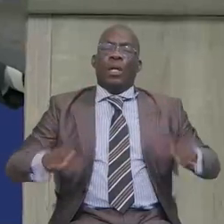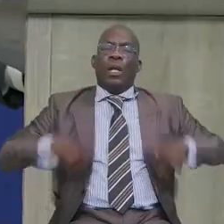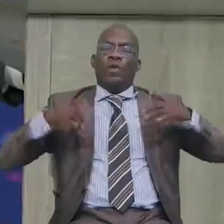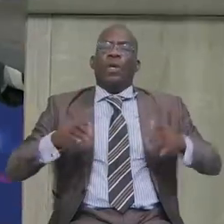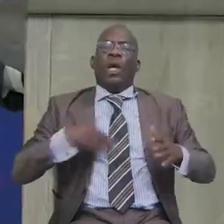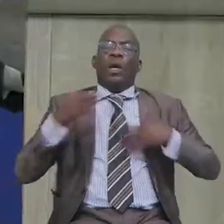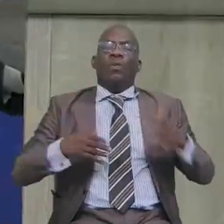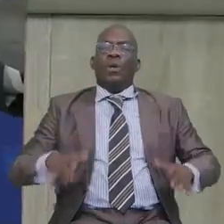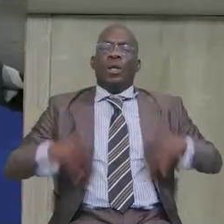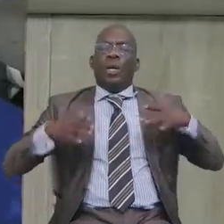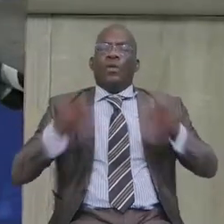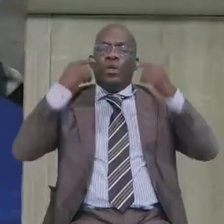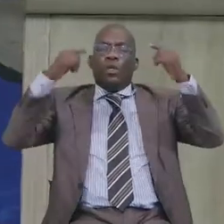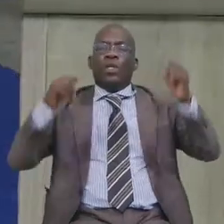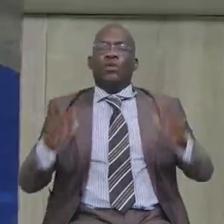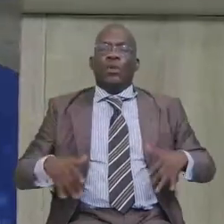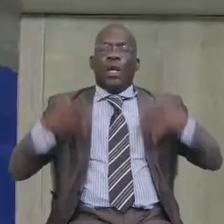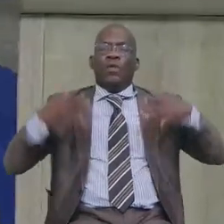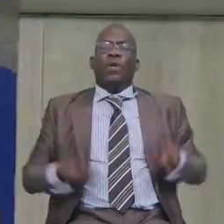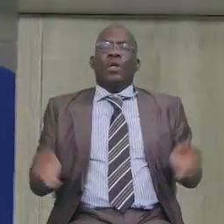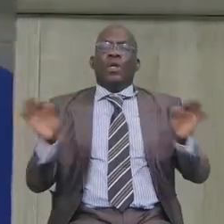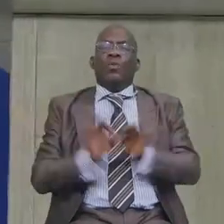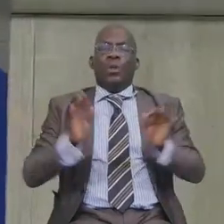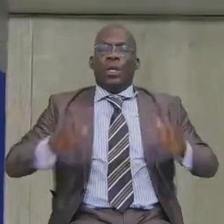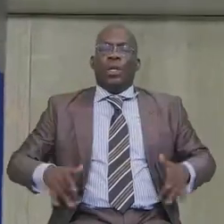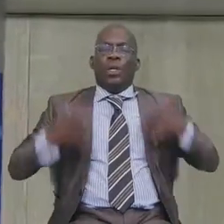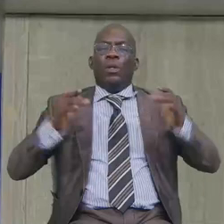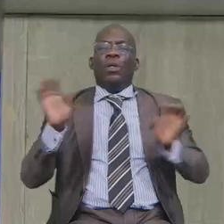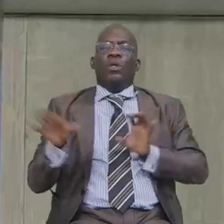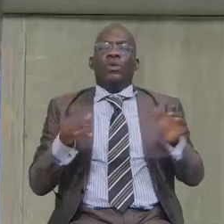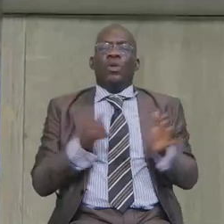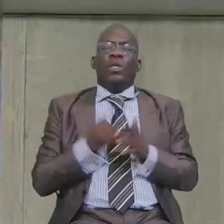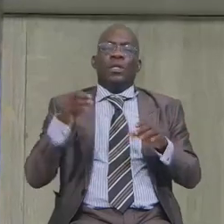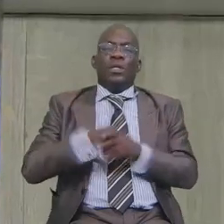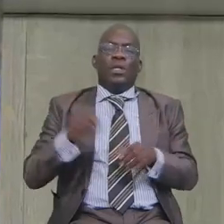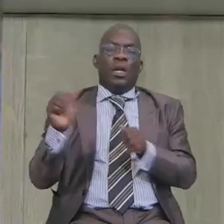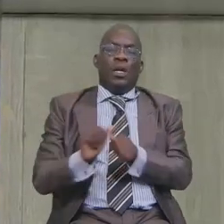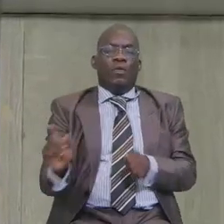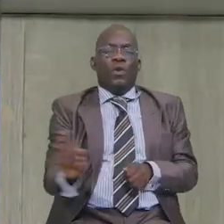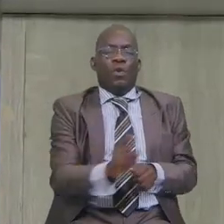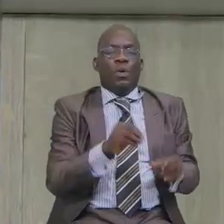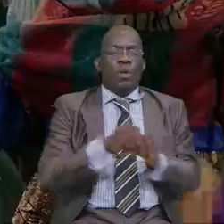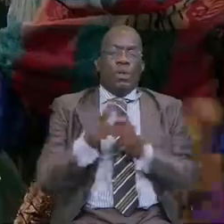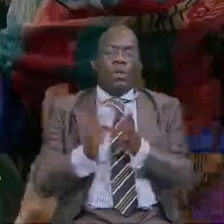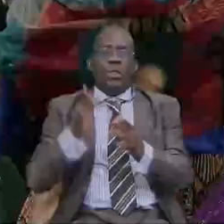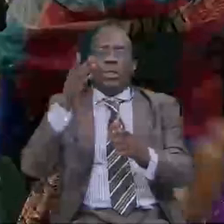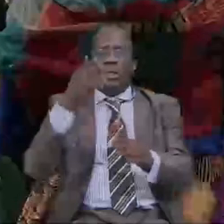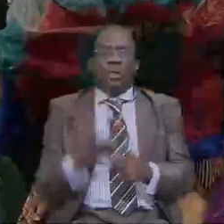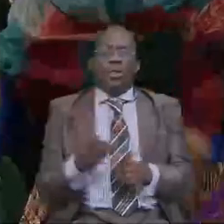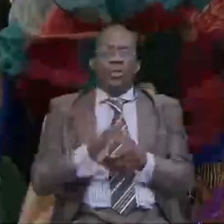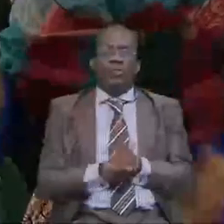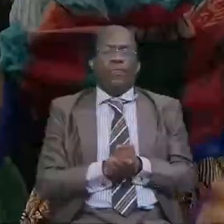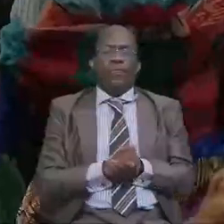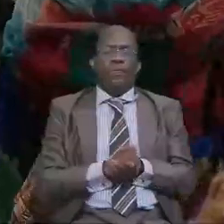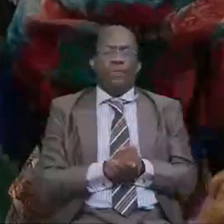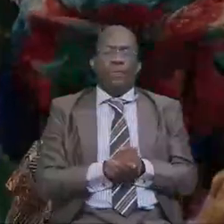qui réussit, la vie importante. Fais-le dans chacun au nom de Jésus.